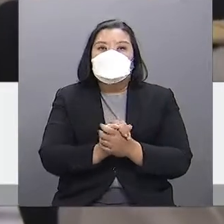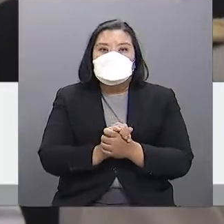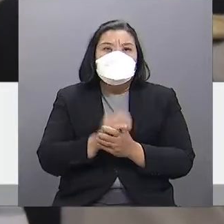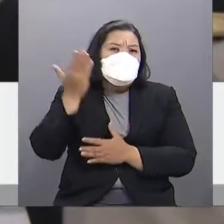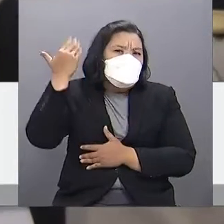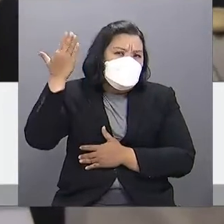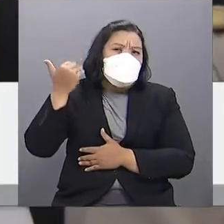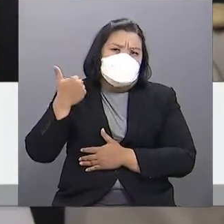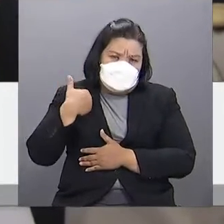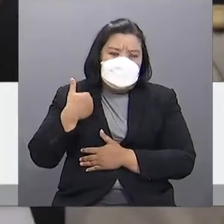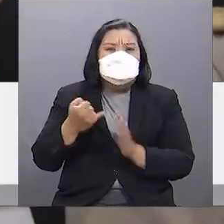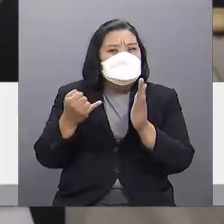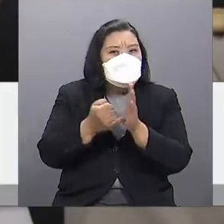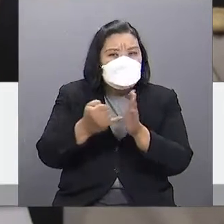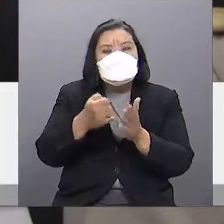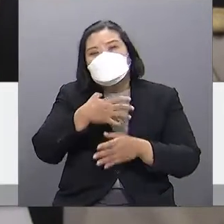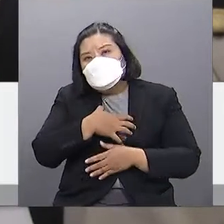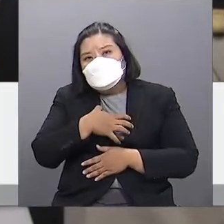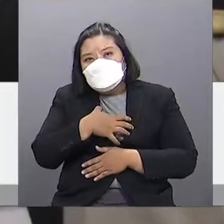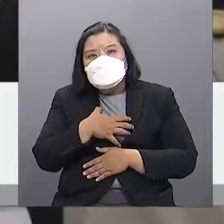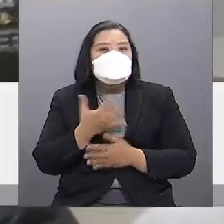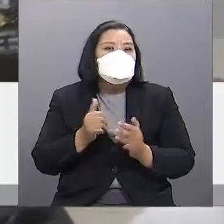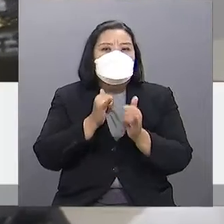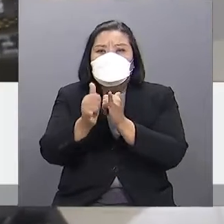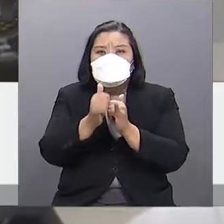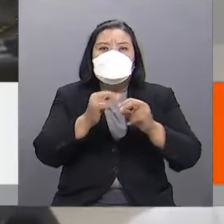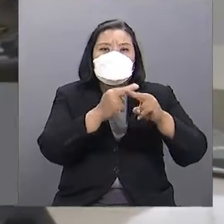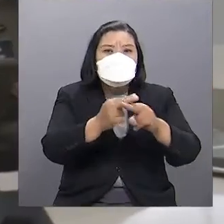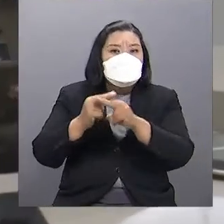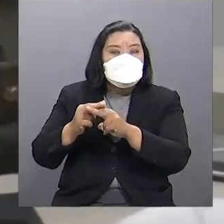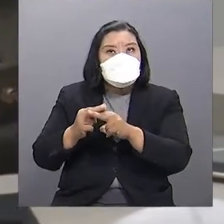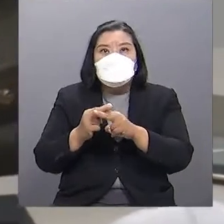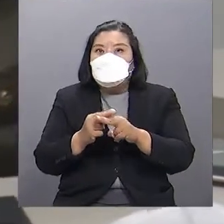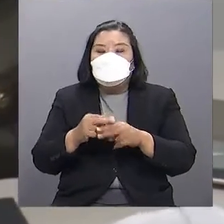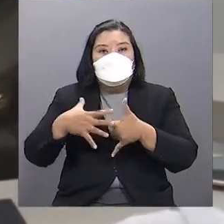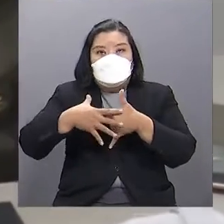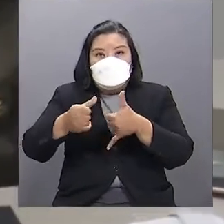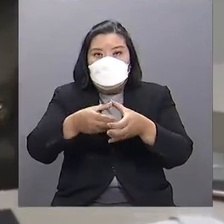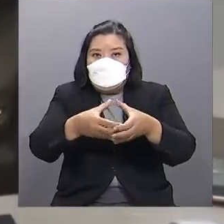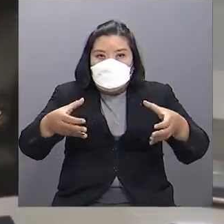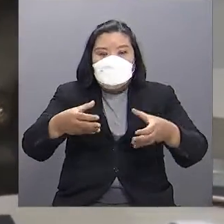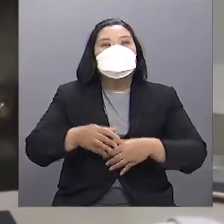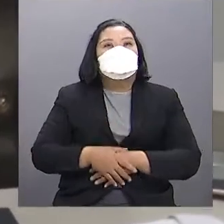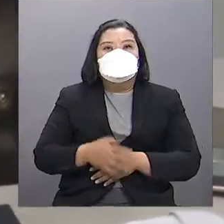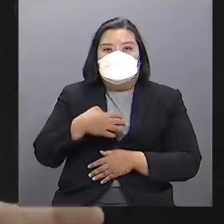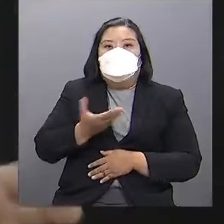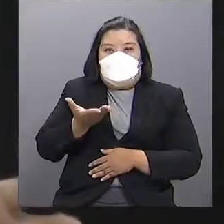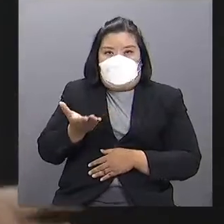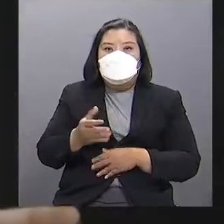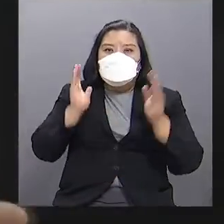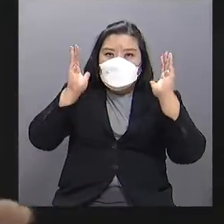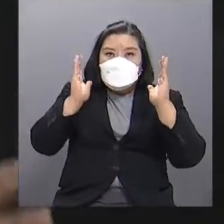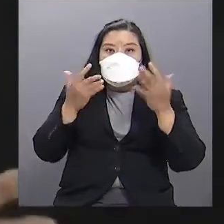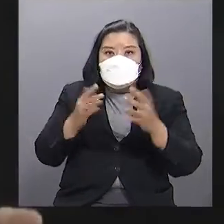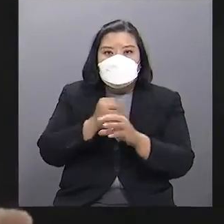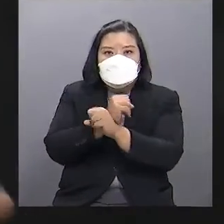าสู่กันเป็นระยะจนเชื้อแพร่กระจายเป็นวงกว้างจึงขอให้นายจ้างทำความเข้าใจกับแรงงานและจัดมาตรการดูแลเพิ่มเติม